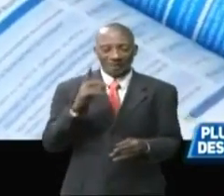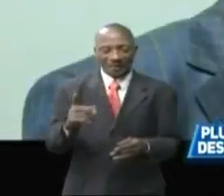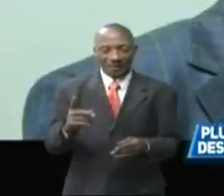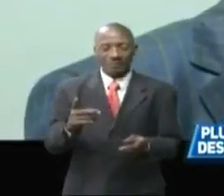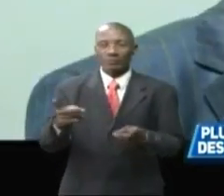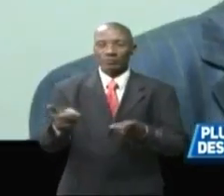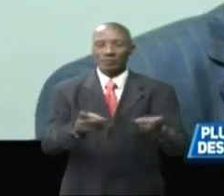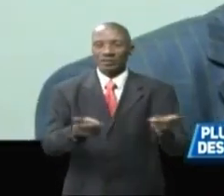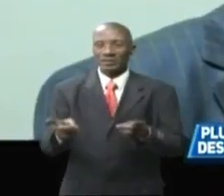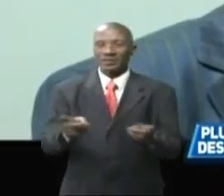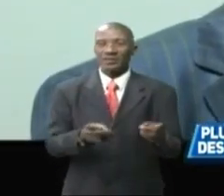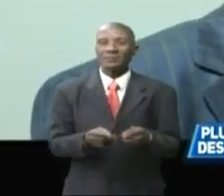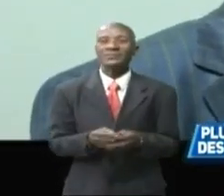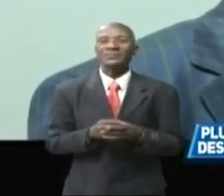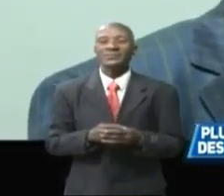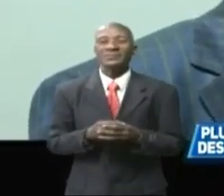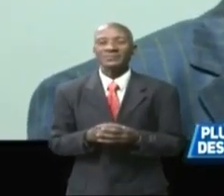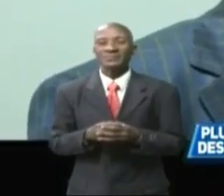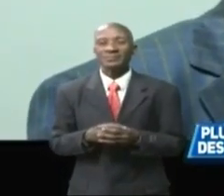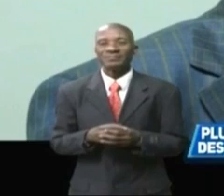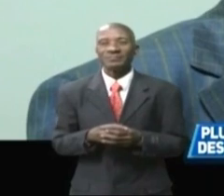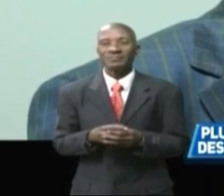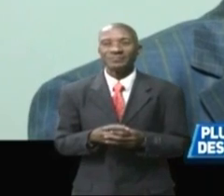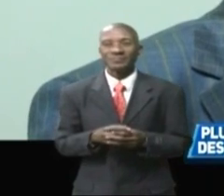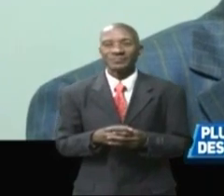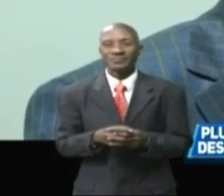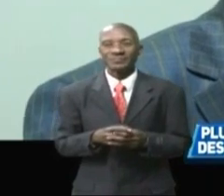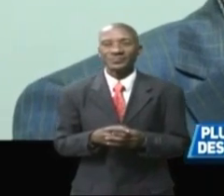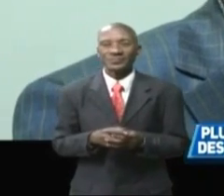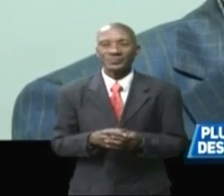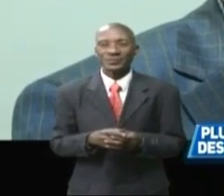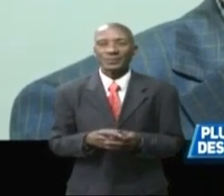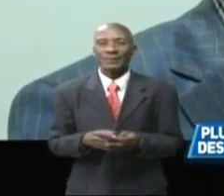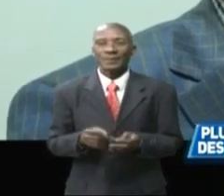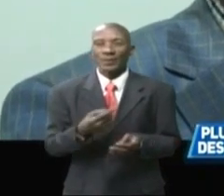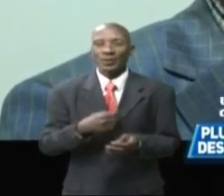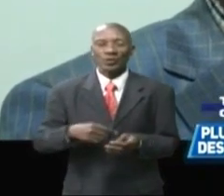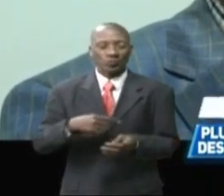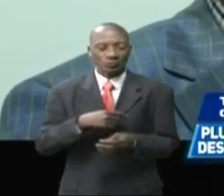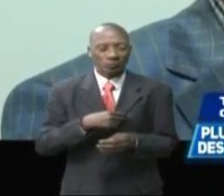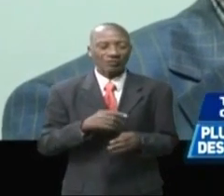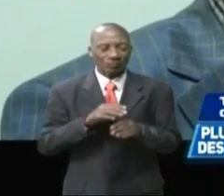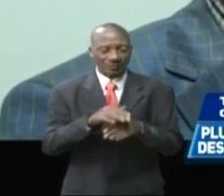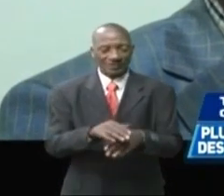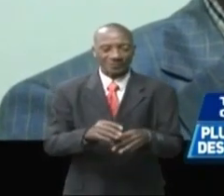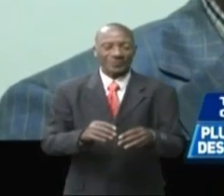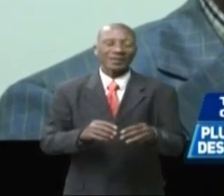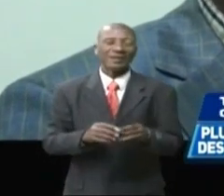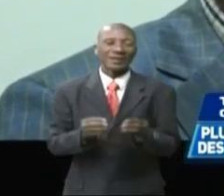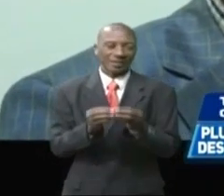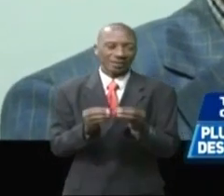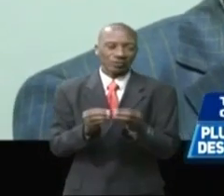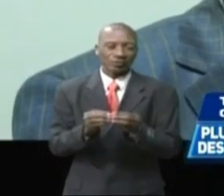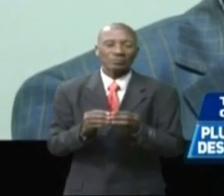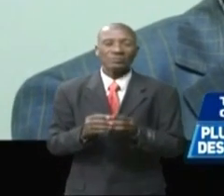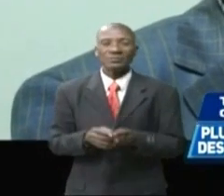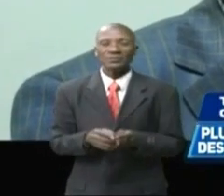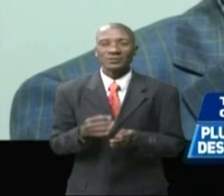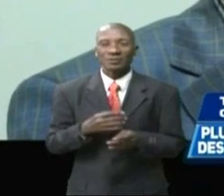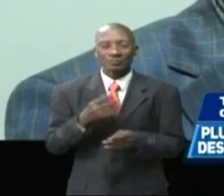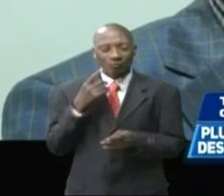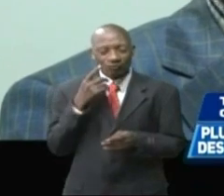projet. Vous connaissez les problèmes que nous avons ici dans la ville de Kinshasa. Ce projet a permis l'élaboration d'un plan